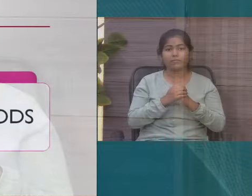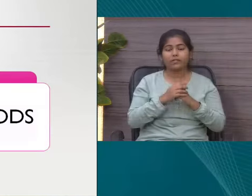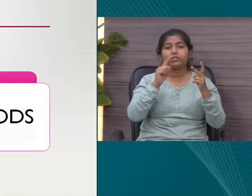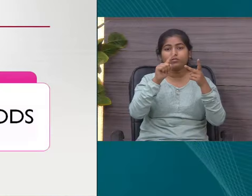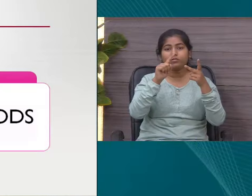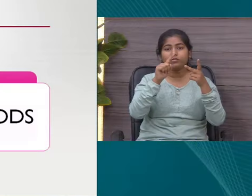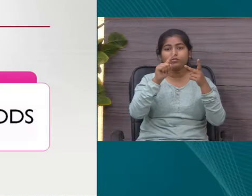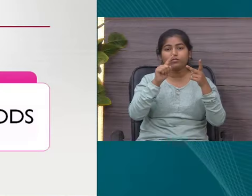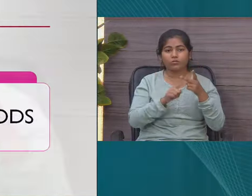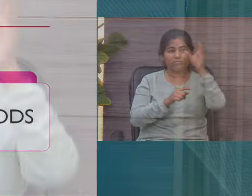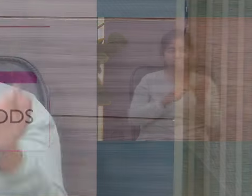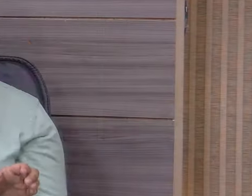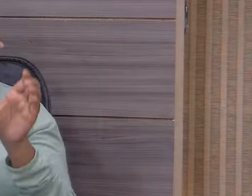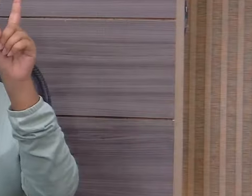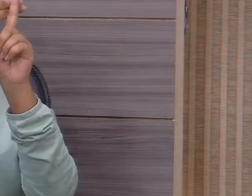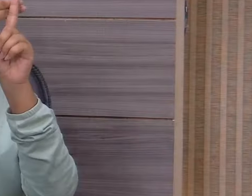दूसरा ग्रुप्स,